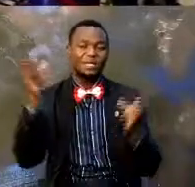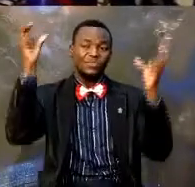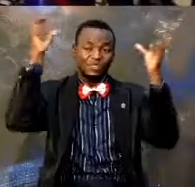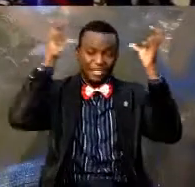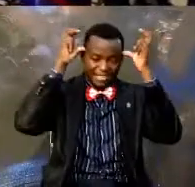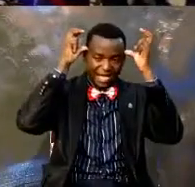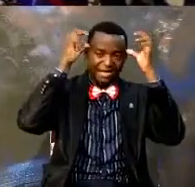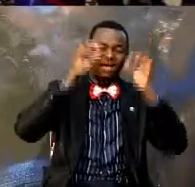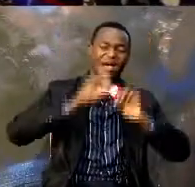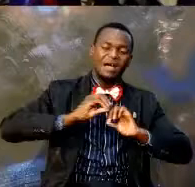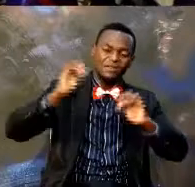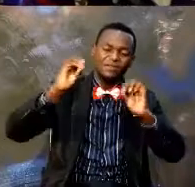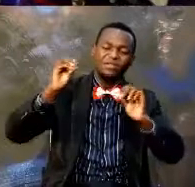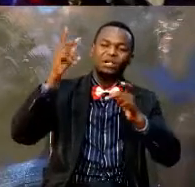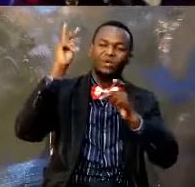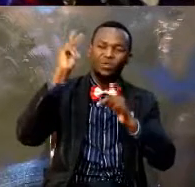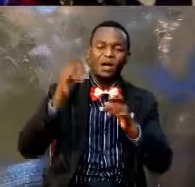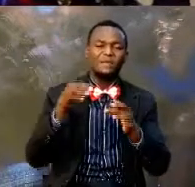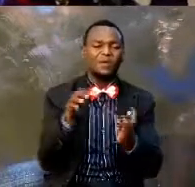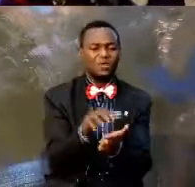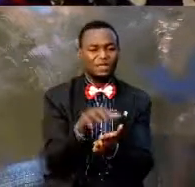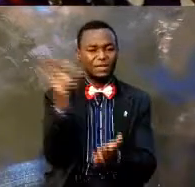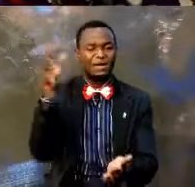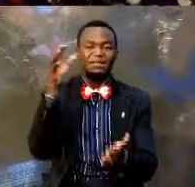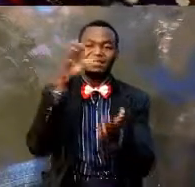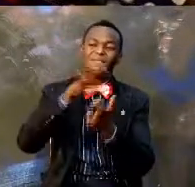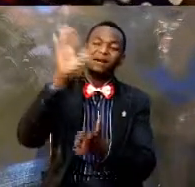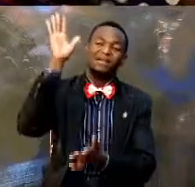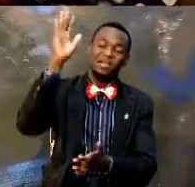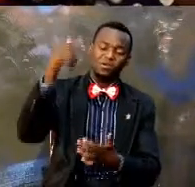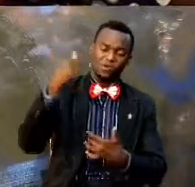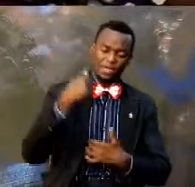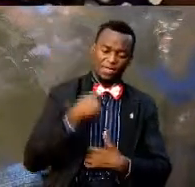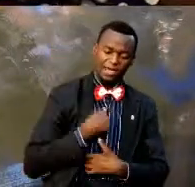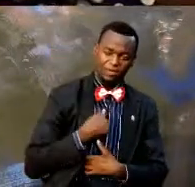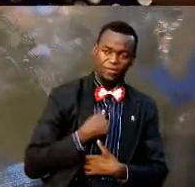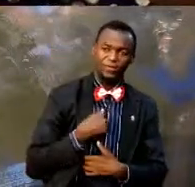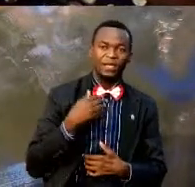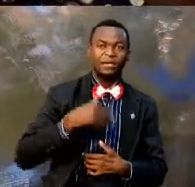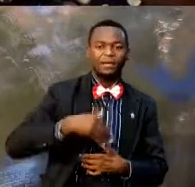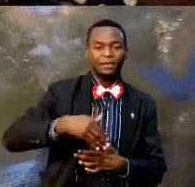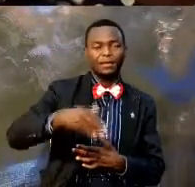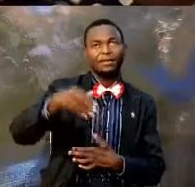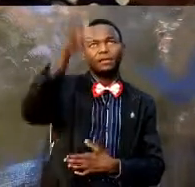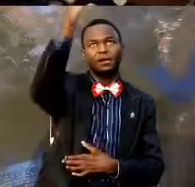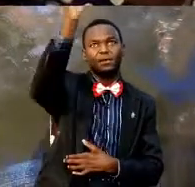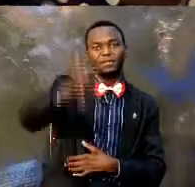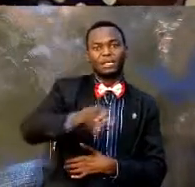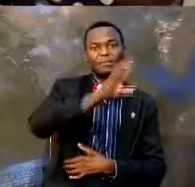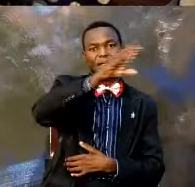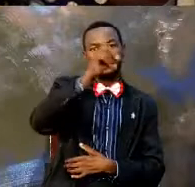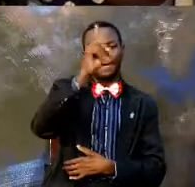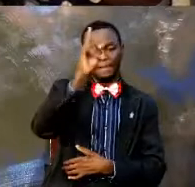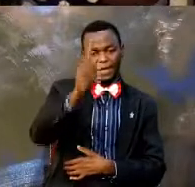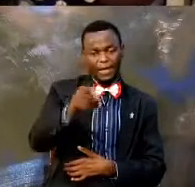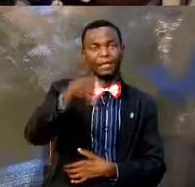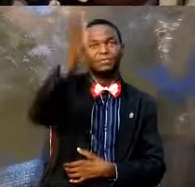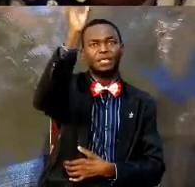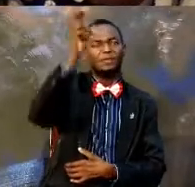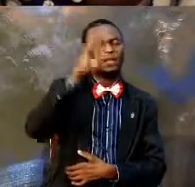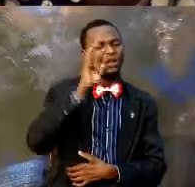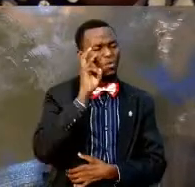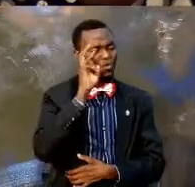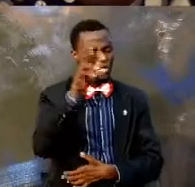shetani anatufundisha ya kwamba hatuna thamani, thamani yako na ya kwangu, nenda msalabani, Wenda pale msalabani,